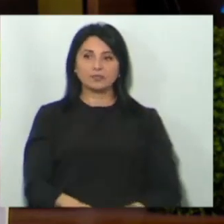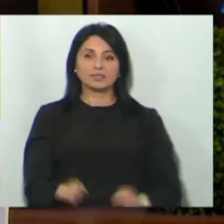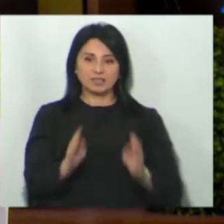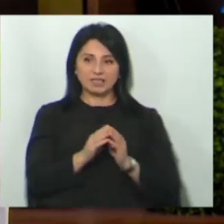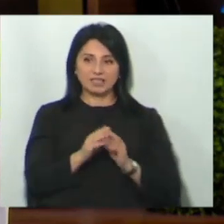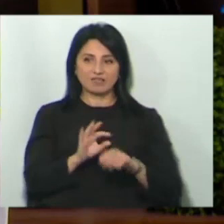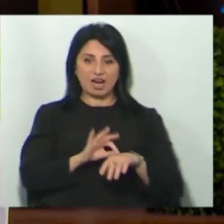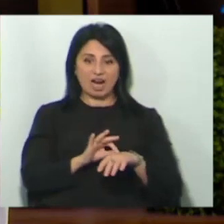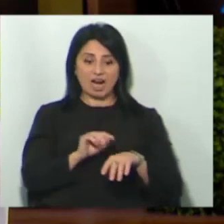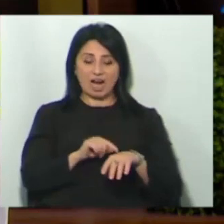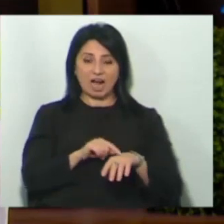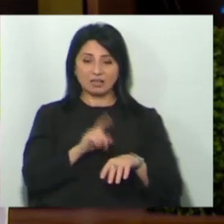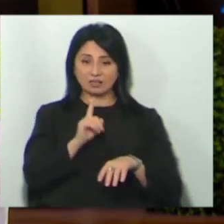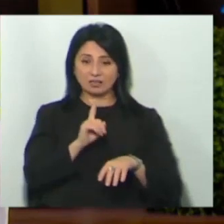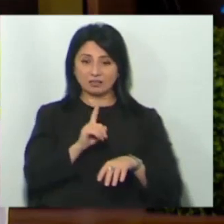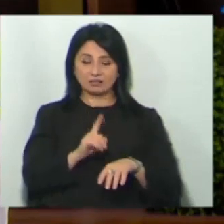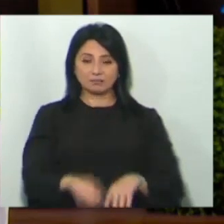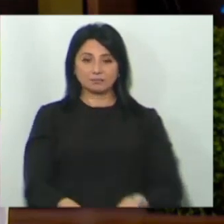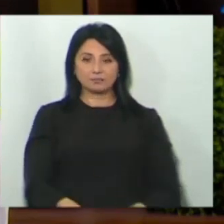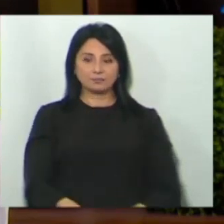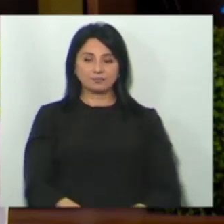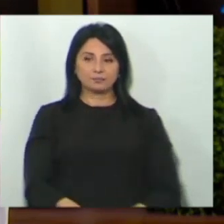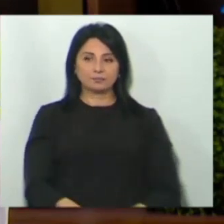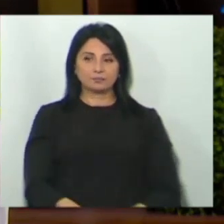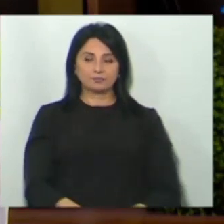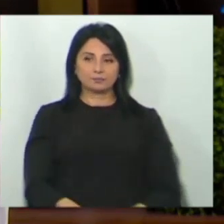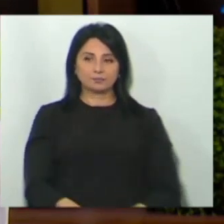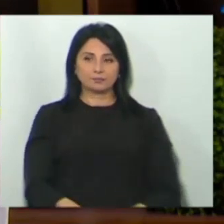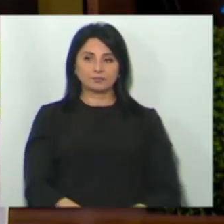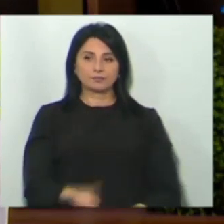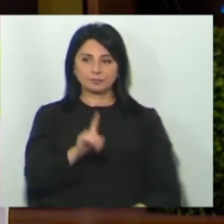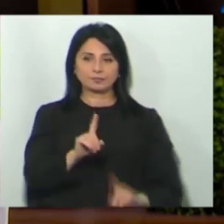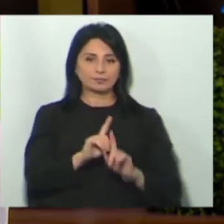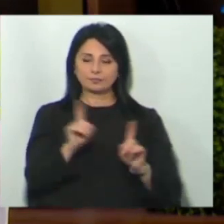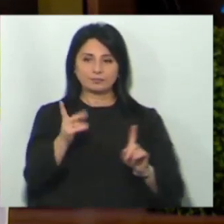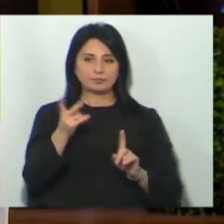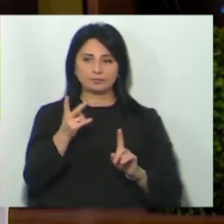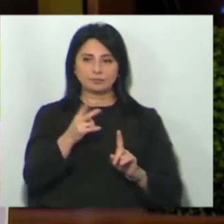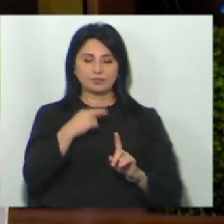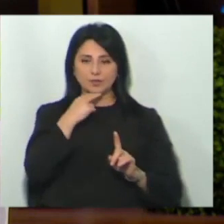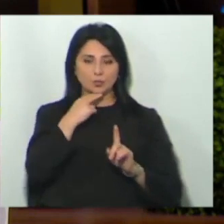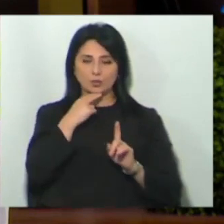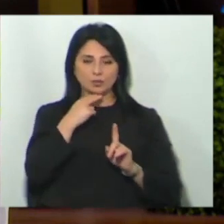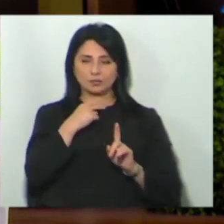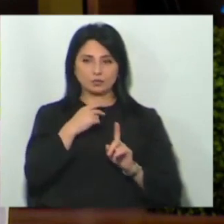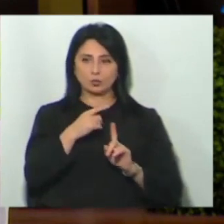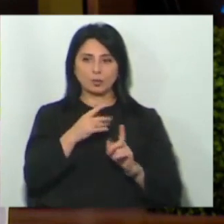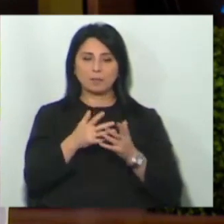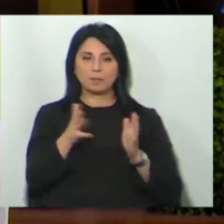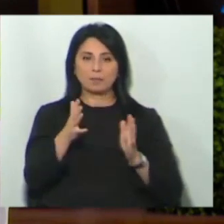ისევ კანის ასაკს გულისხმობ ამ შემთხვევაში, მათ განსაკუთრებულად უნდა მიაქციონ თავი,